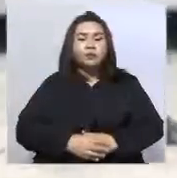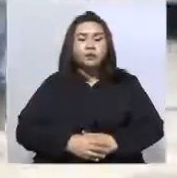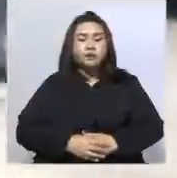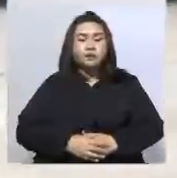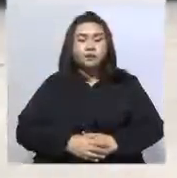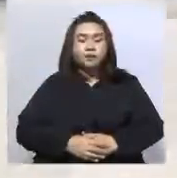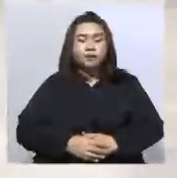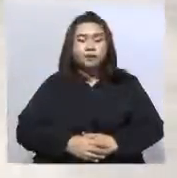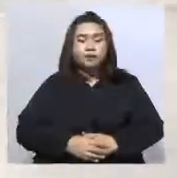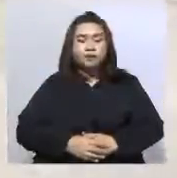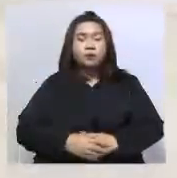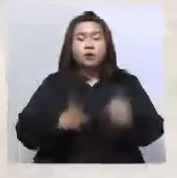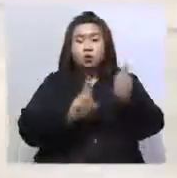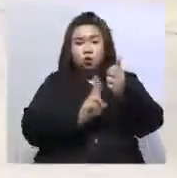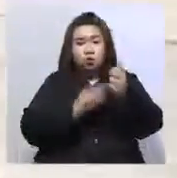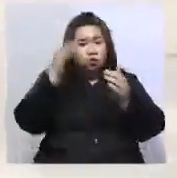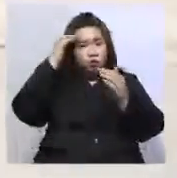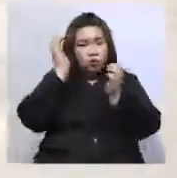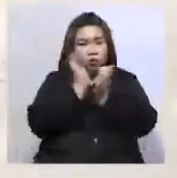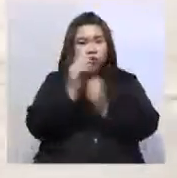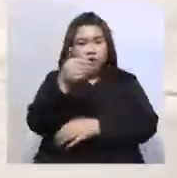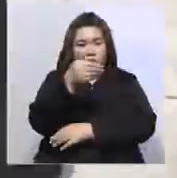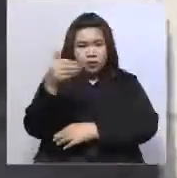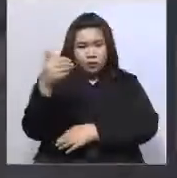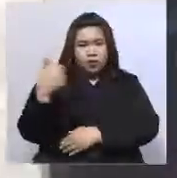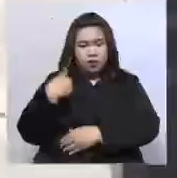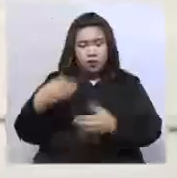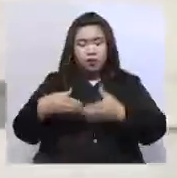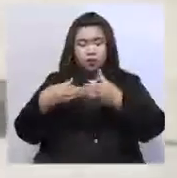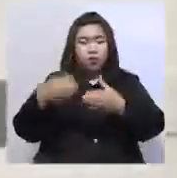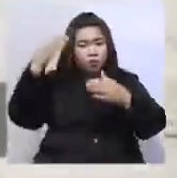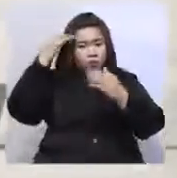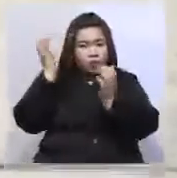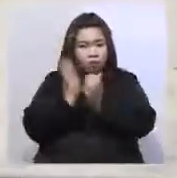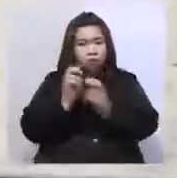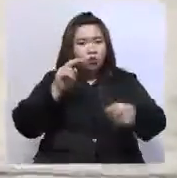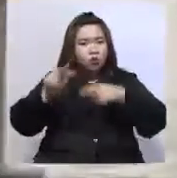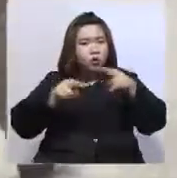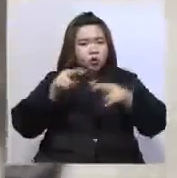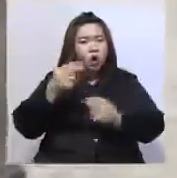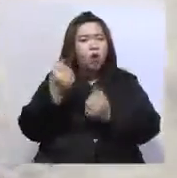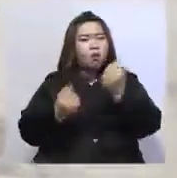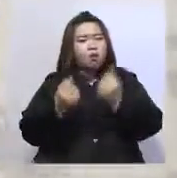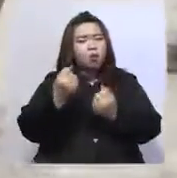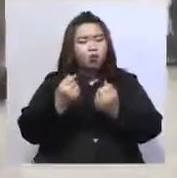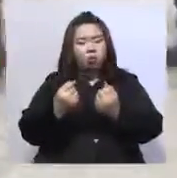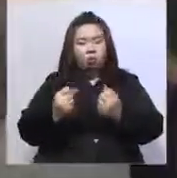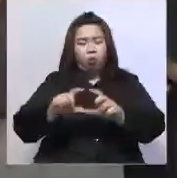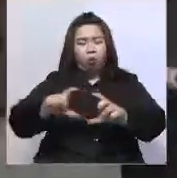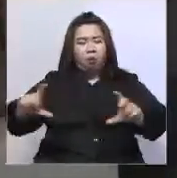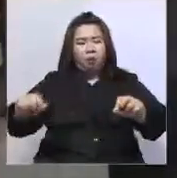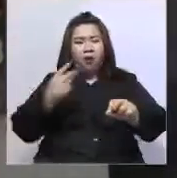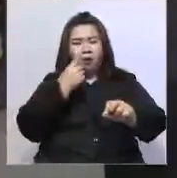พลตำรวจเอกวีรชัยทรงเมตตารองผู้บัญชาการตำรวจแห่งชาตินะคะได้นำกำลังตำรวจเข้าตรวจยึดรถPorscheค่ะป้ายแดงเลยทะ